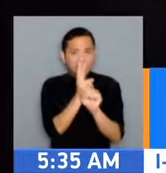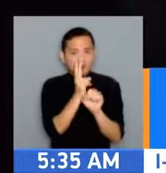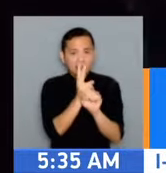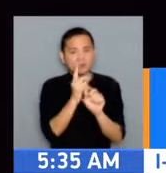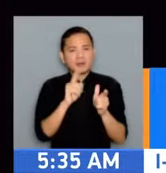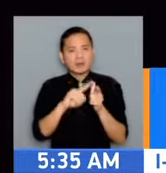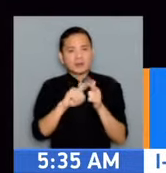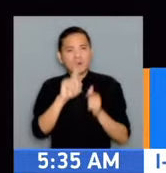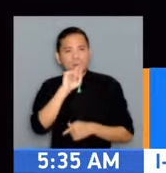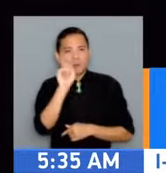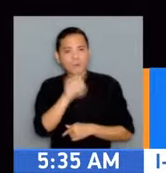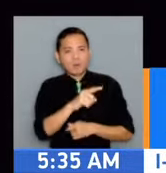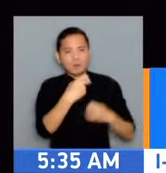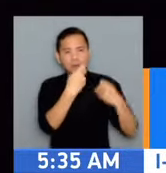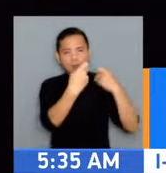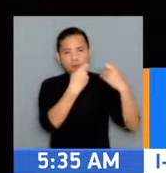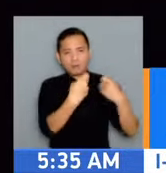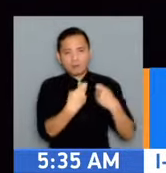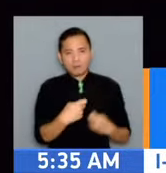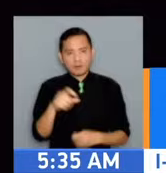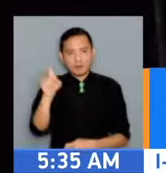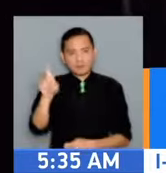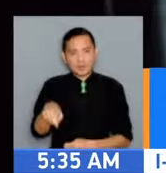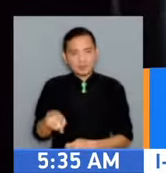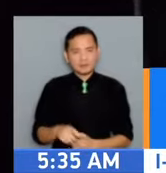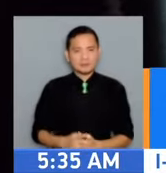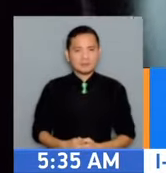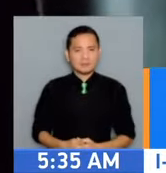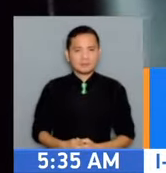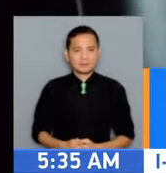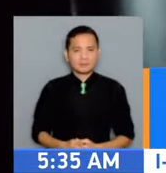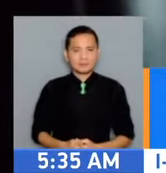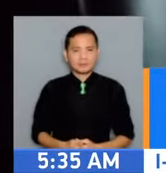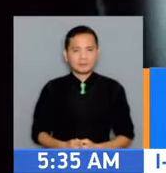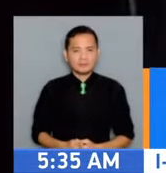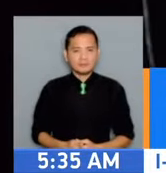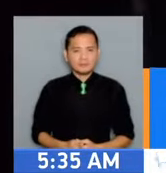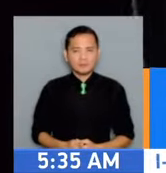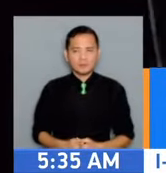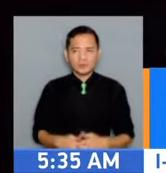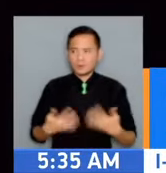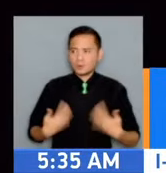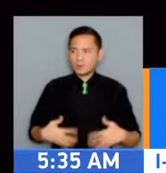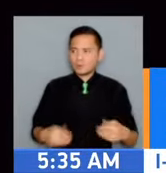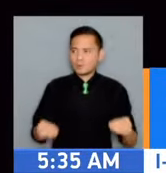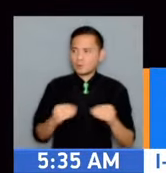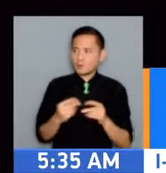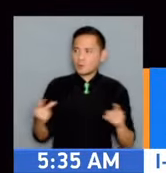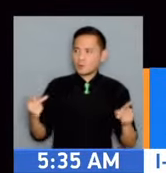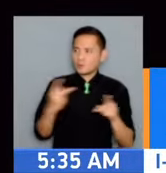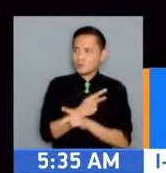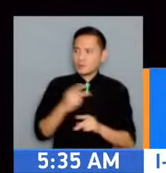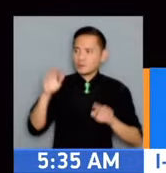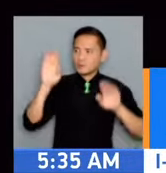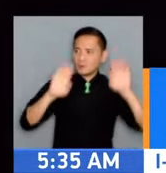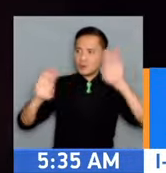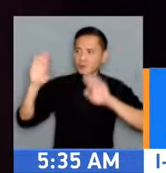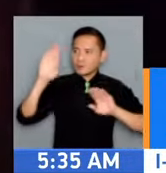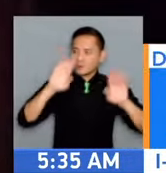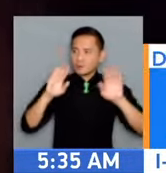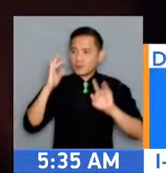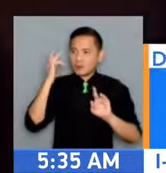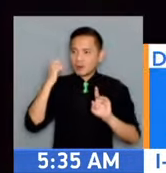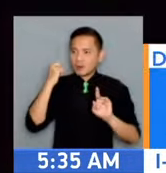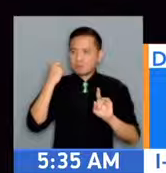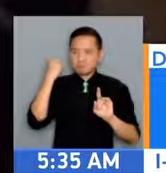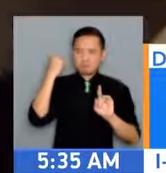at driver ng van. Hindi mas lumaki problema mo ngayon. Invading authorities pa. Oh. Ang